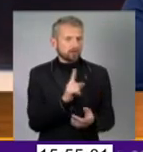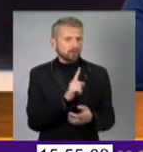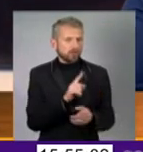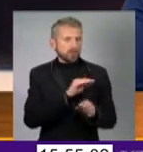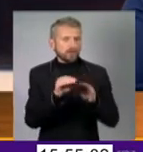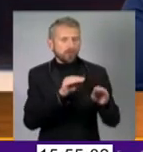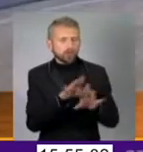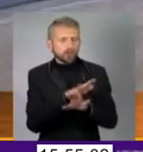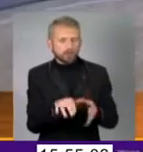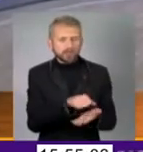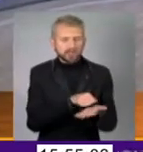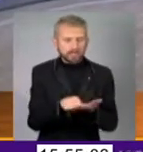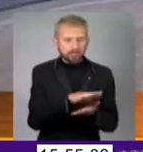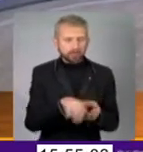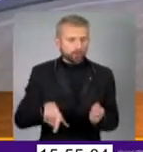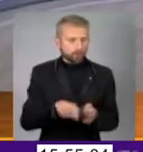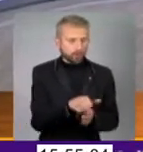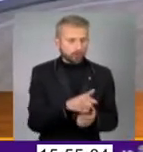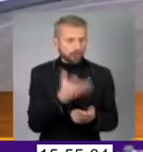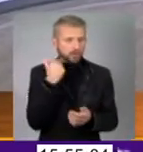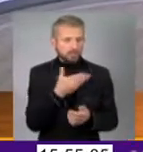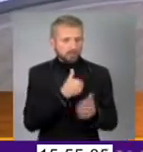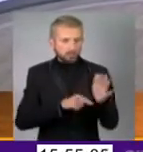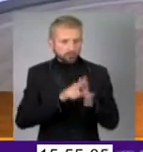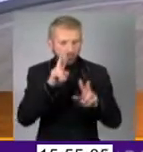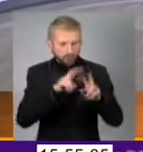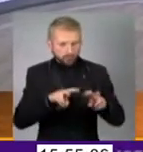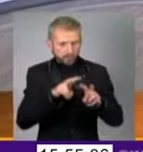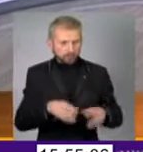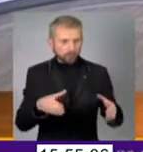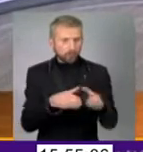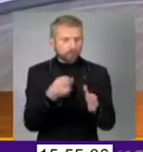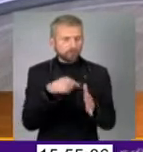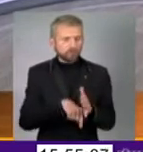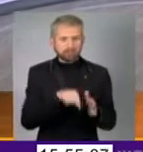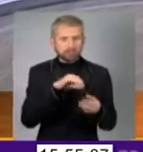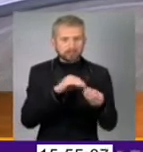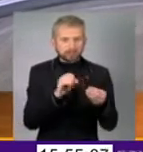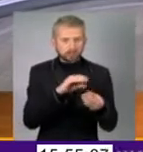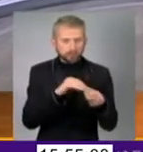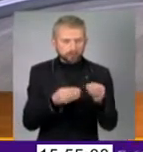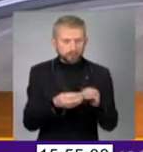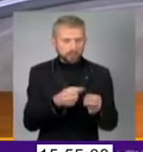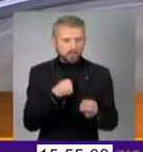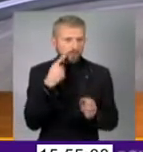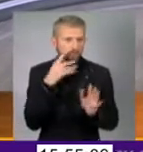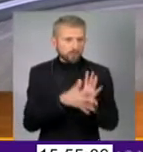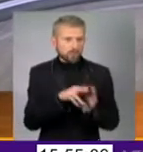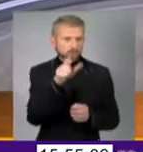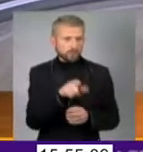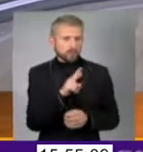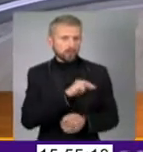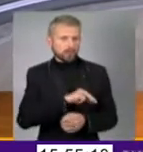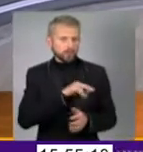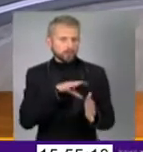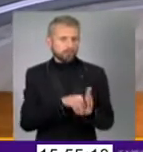облаштовані, не заасфальтовані дороги. Коли ми почали розбиратися командно, в чому там суть питання, я розумів, як людина, яка працює в